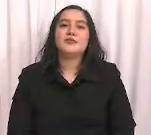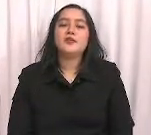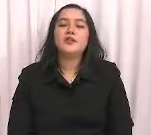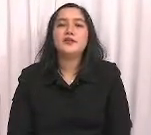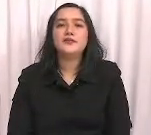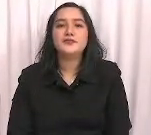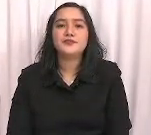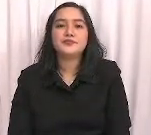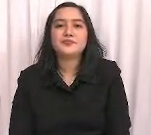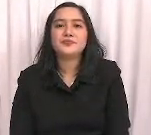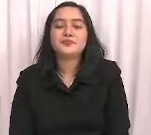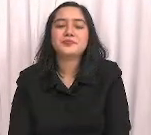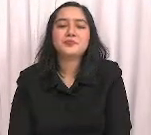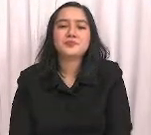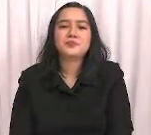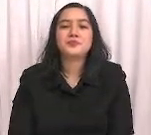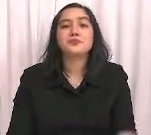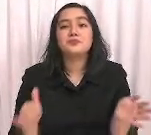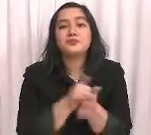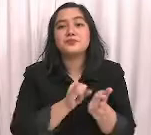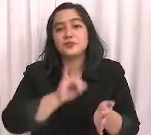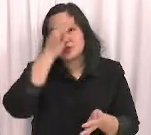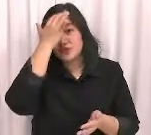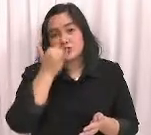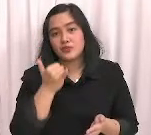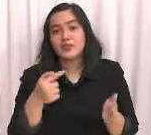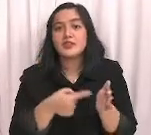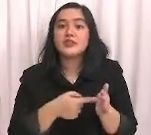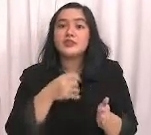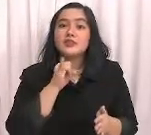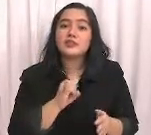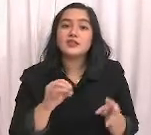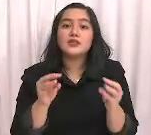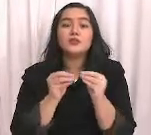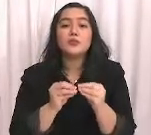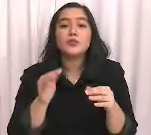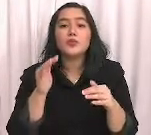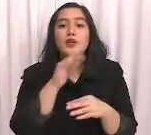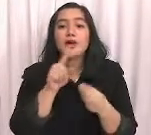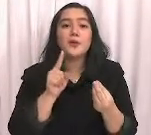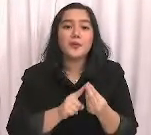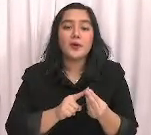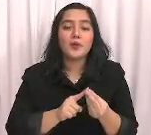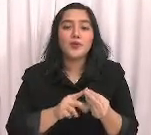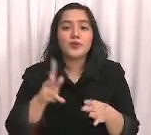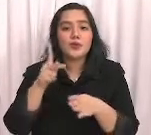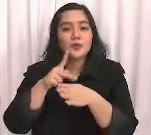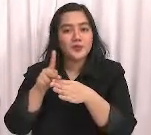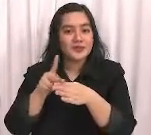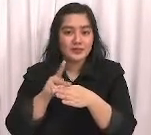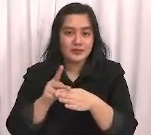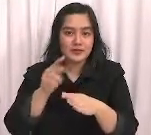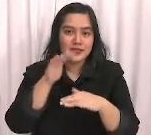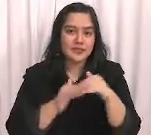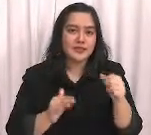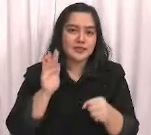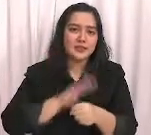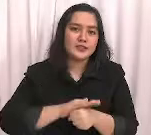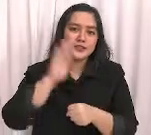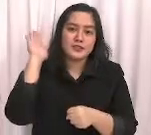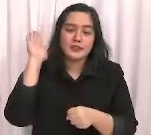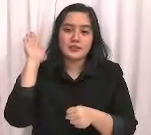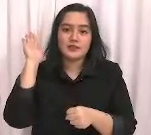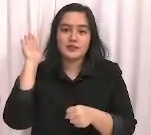inyo, mga kapatid, this is more on principles than a promise. Yeah. You